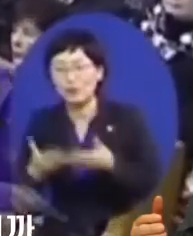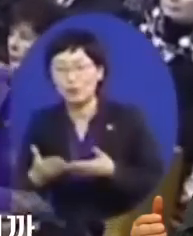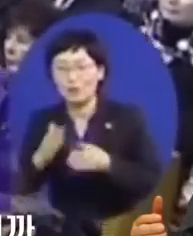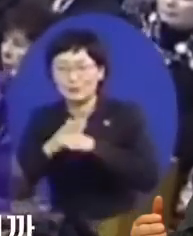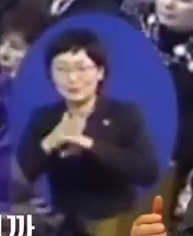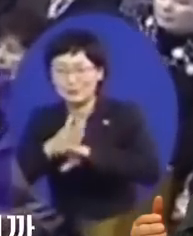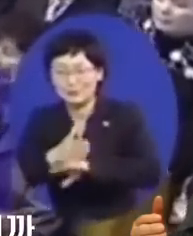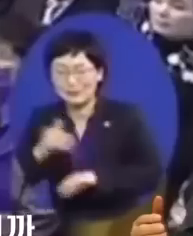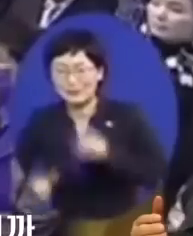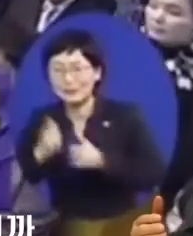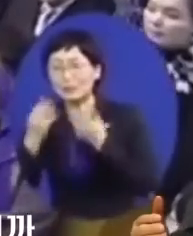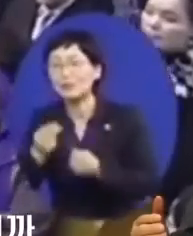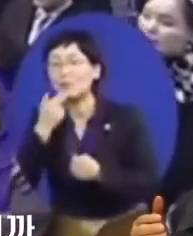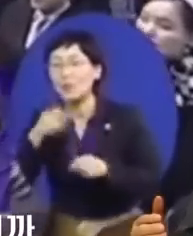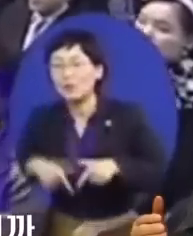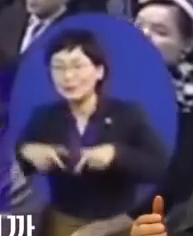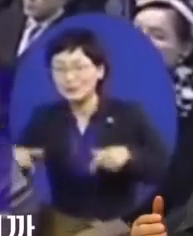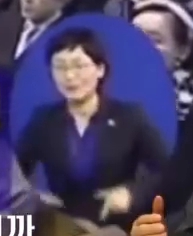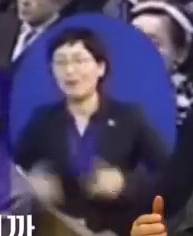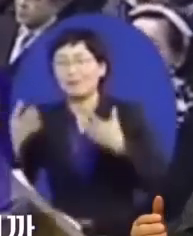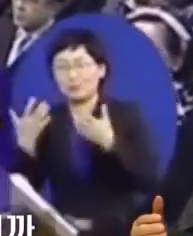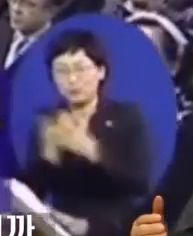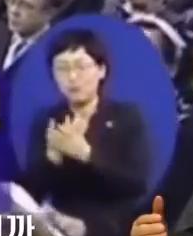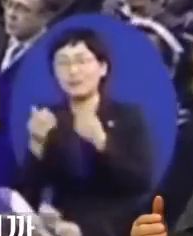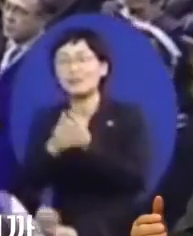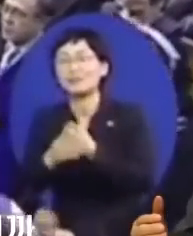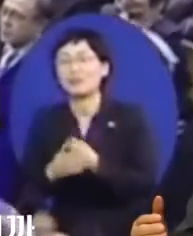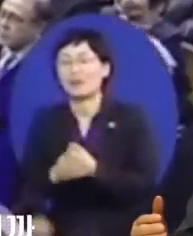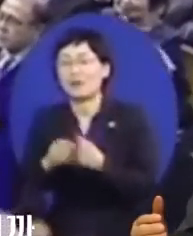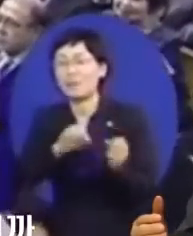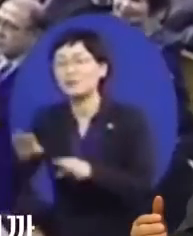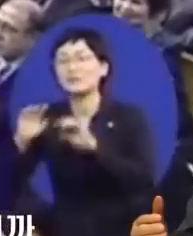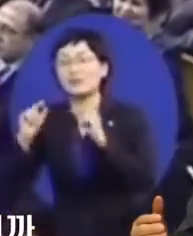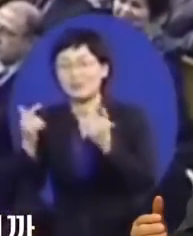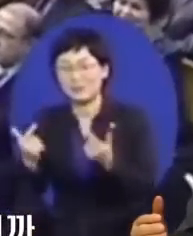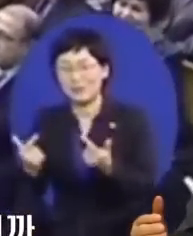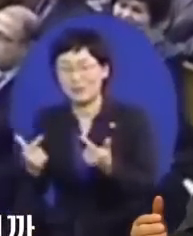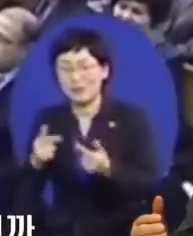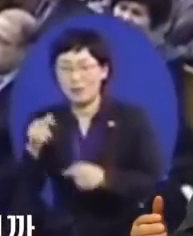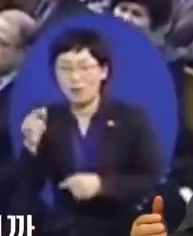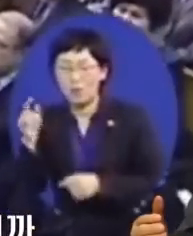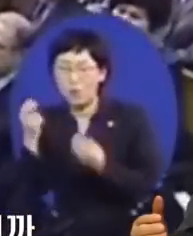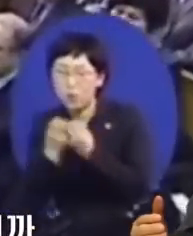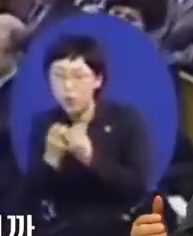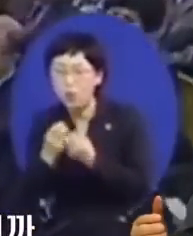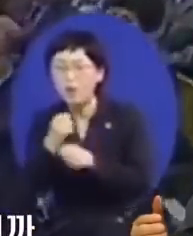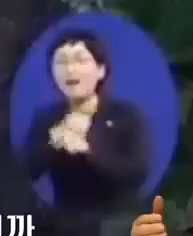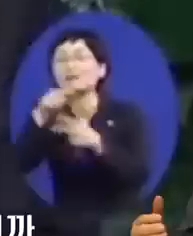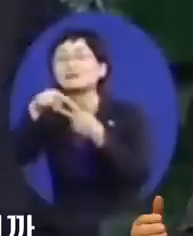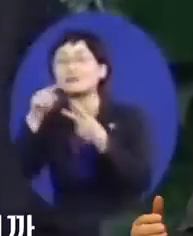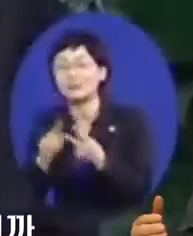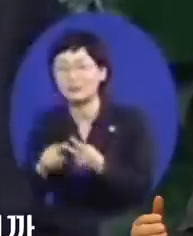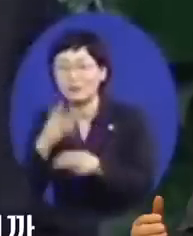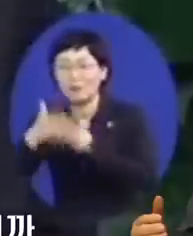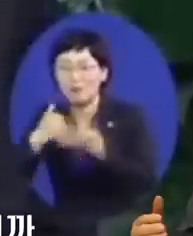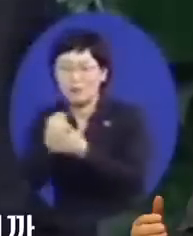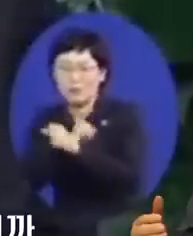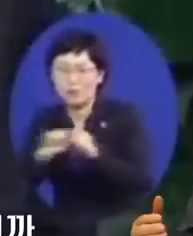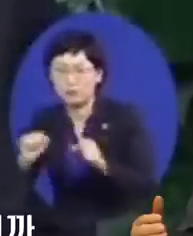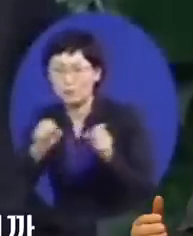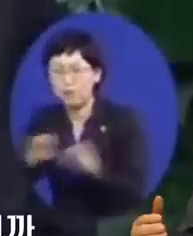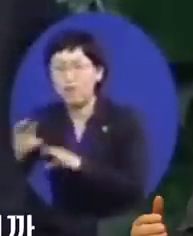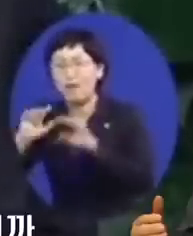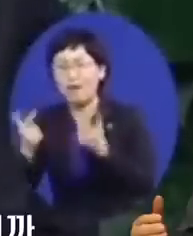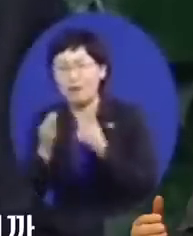노하시며 인자가 풍부하심으로 그들을 버리지 아니하셨나이다. 어찌하든지 하나님은 용서하셔서 안 버리려고 애를